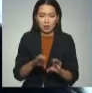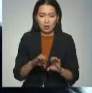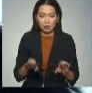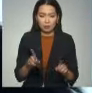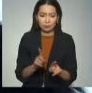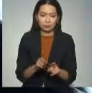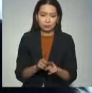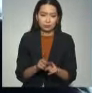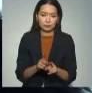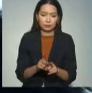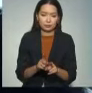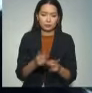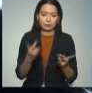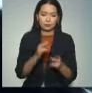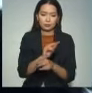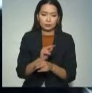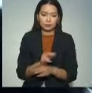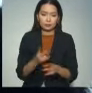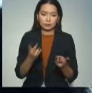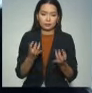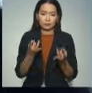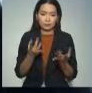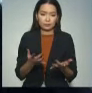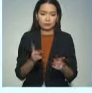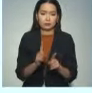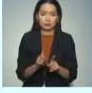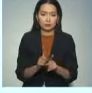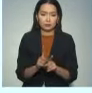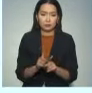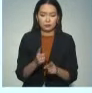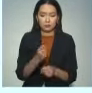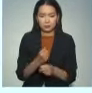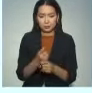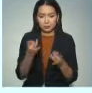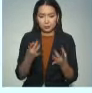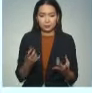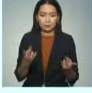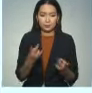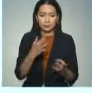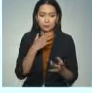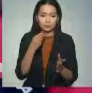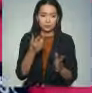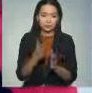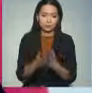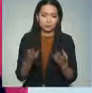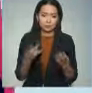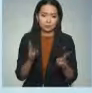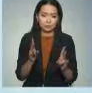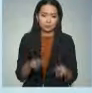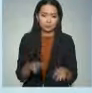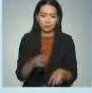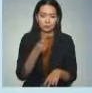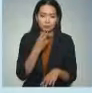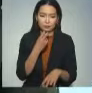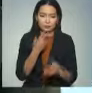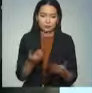что детям это в радость, но можно как-то все поскромнее сделать, поскромнее сделать. Я считаю, что это очень много, не стоит. Да это смешно